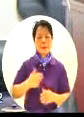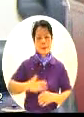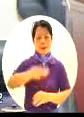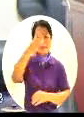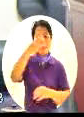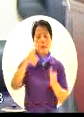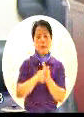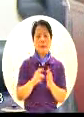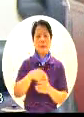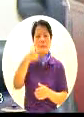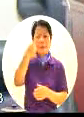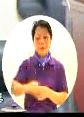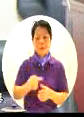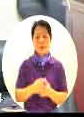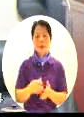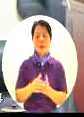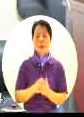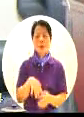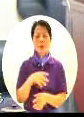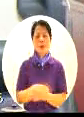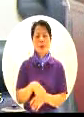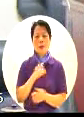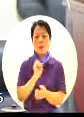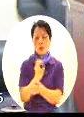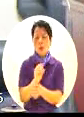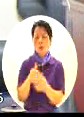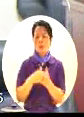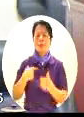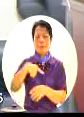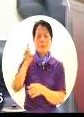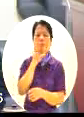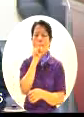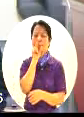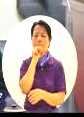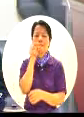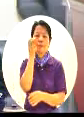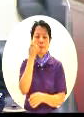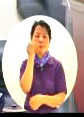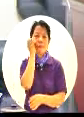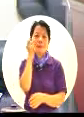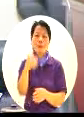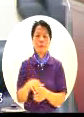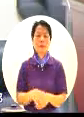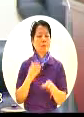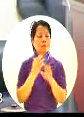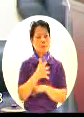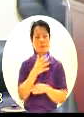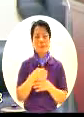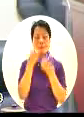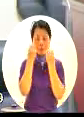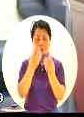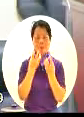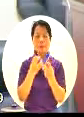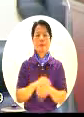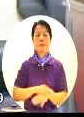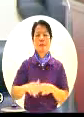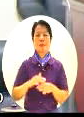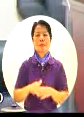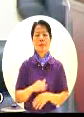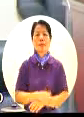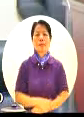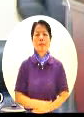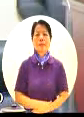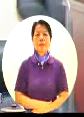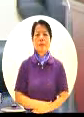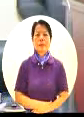楼吼，逐工就吵啊，要压压压压。所以真的，平常心讲，真的超乎我们的想象哈，